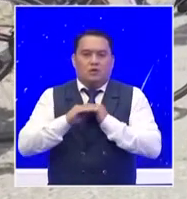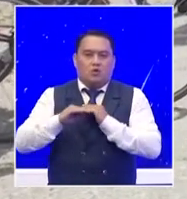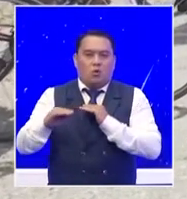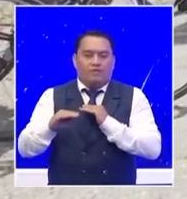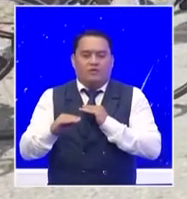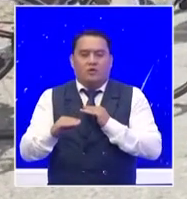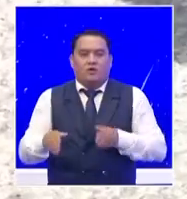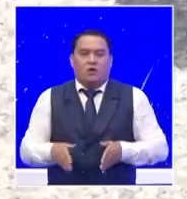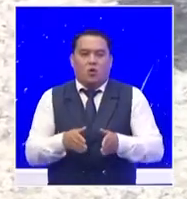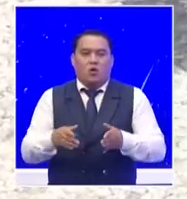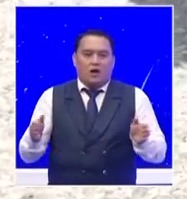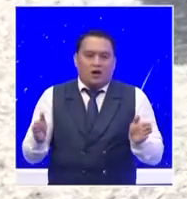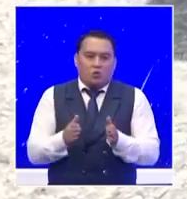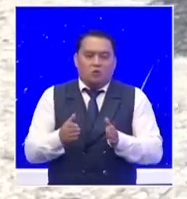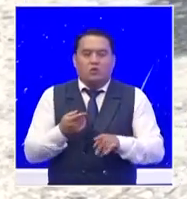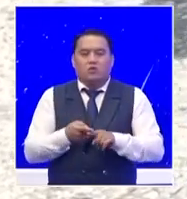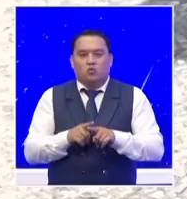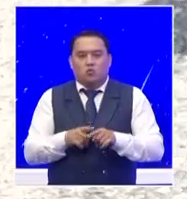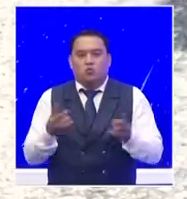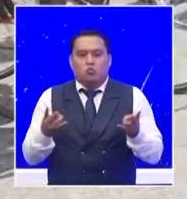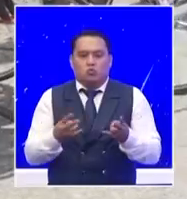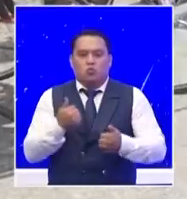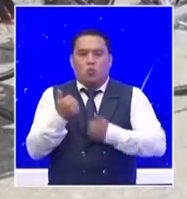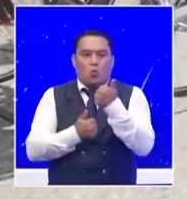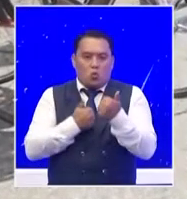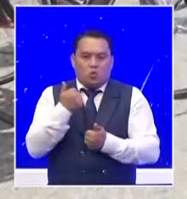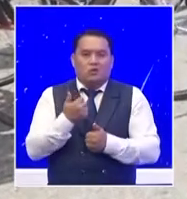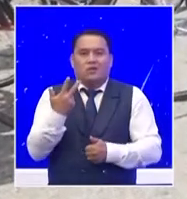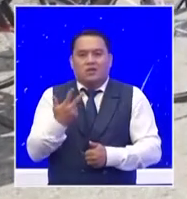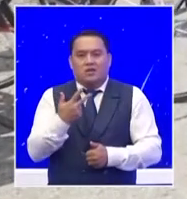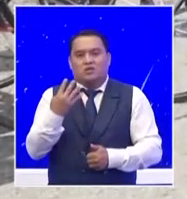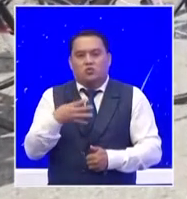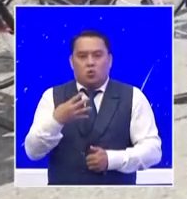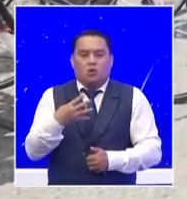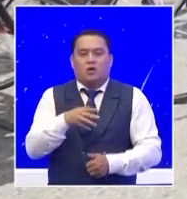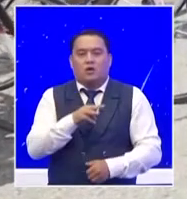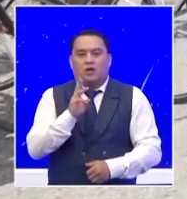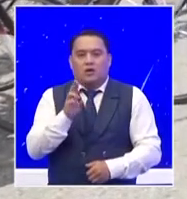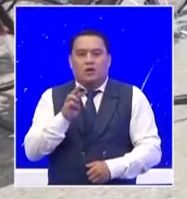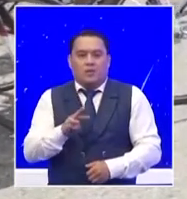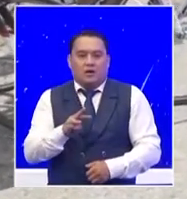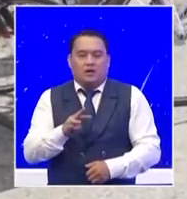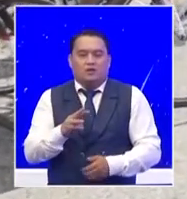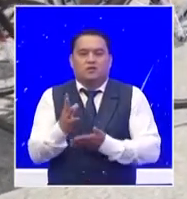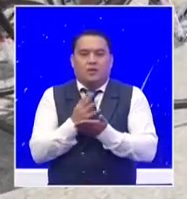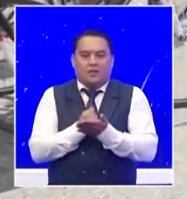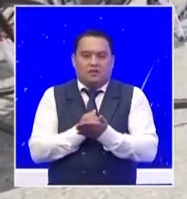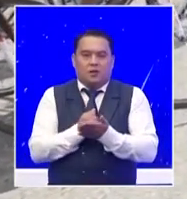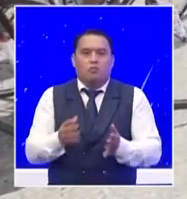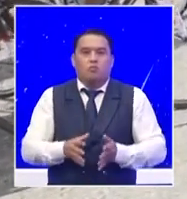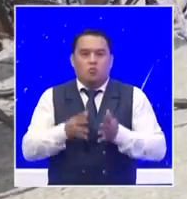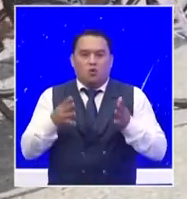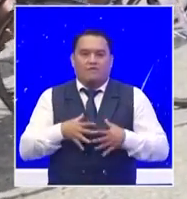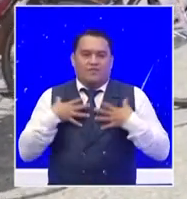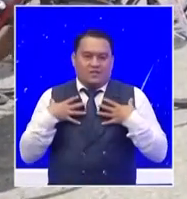там, конечно, короткие дистанции, но все равно это тоже тяжело. Гонки у нас идут по 30-40 километров, а мы делаем больше на запас, чтобы более